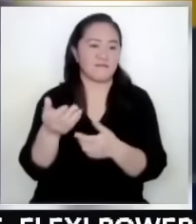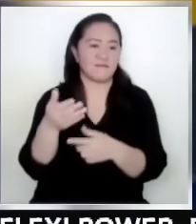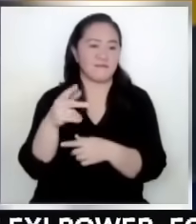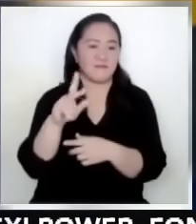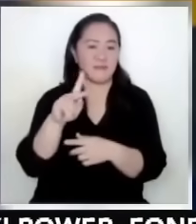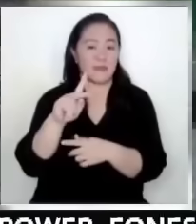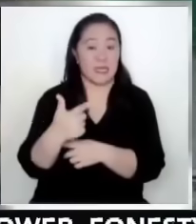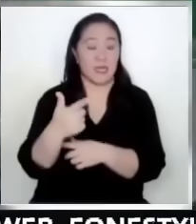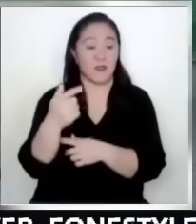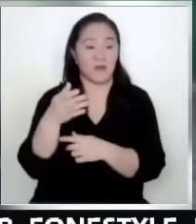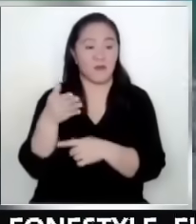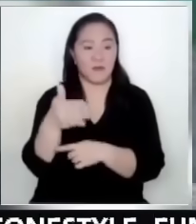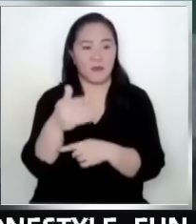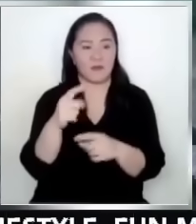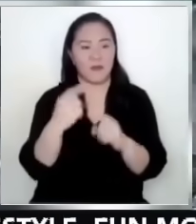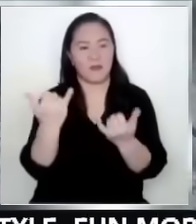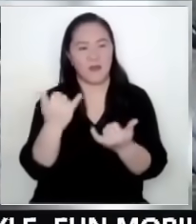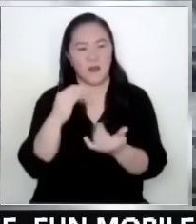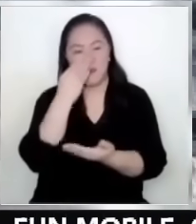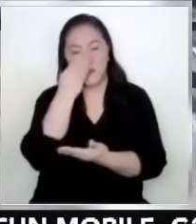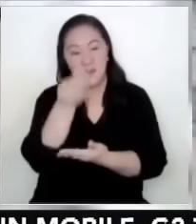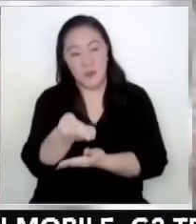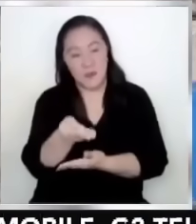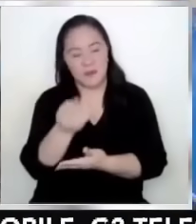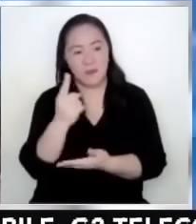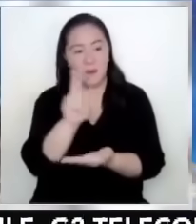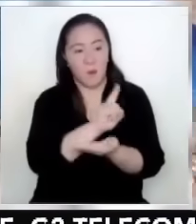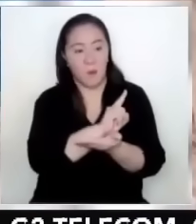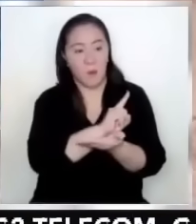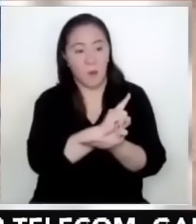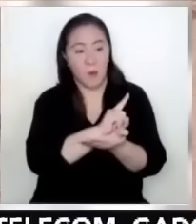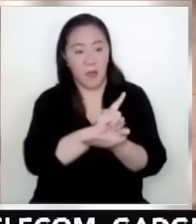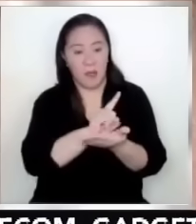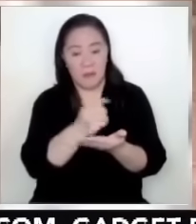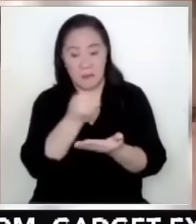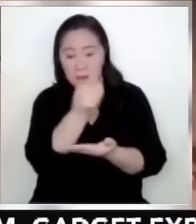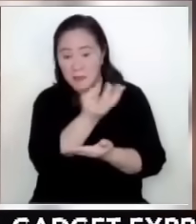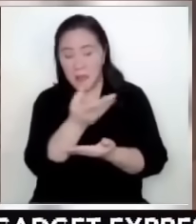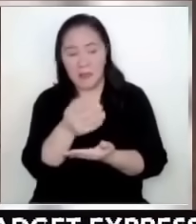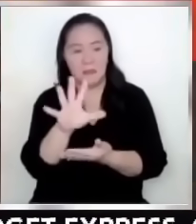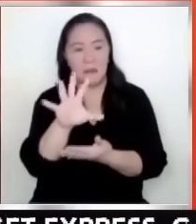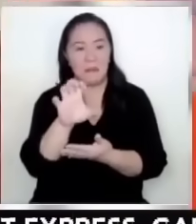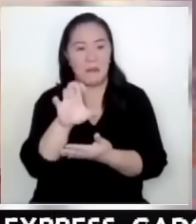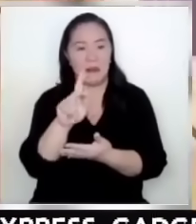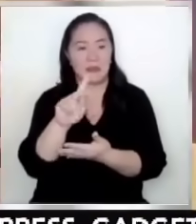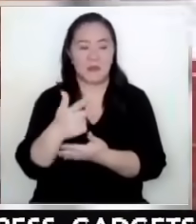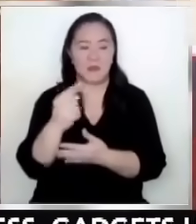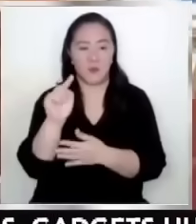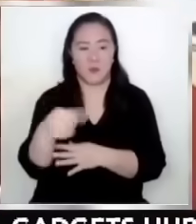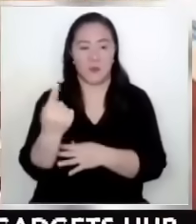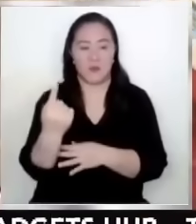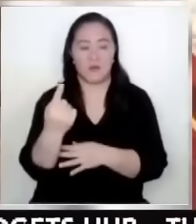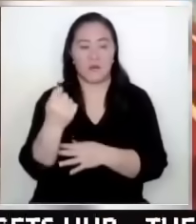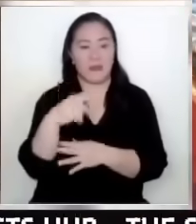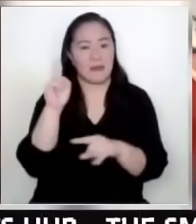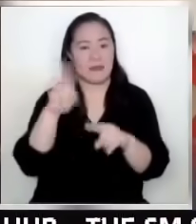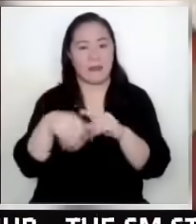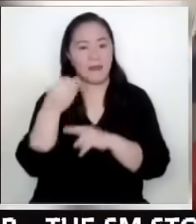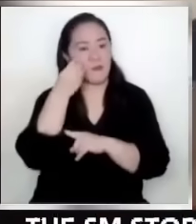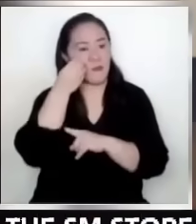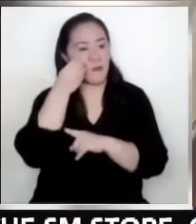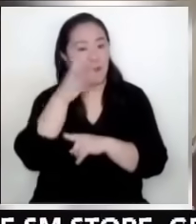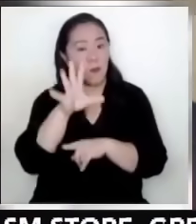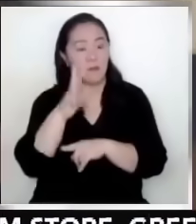wala matumal. Mag-iisang linggo na sila pero 500 kilo pa lang ang huli. hindi pa sila makauwi dahil kulang yan para mabawi ang